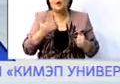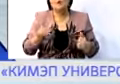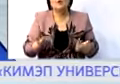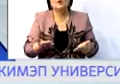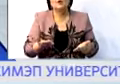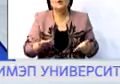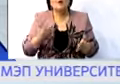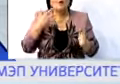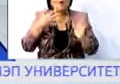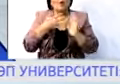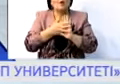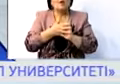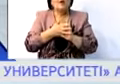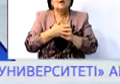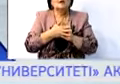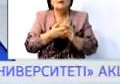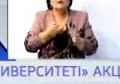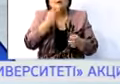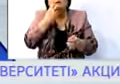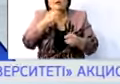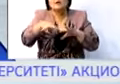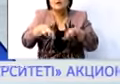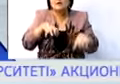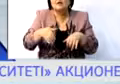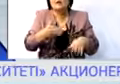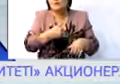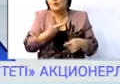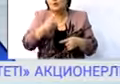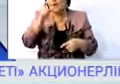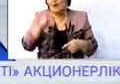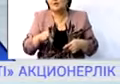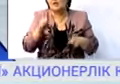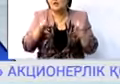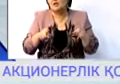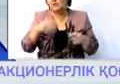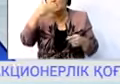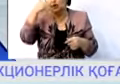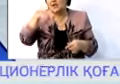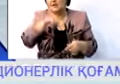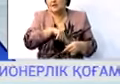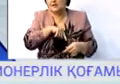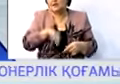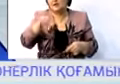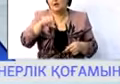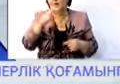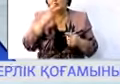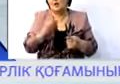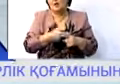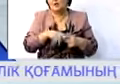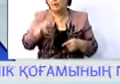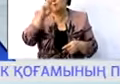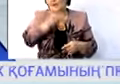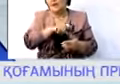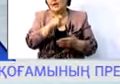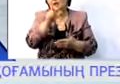ашыққаннан құныққан жаман, құныққаннан дәніккен жаман дейді ғой. Сол сияқты сол адамның кейбір жат қасиеттерін көру арқылы әсіресе мына мемлекет